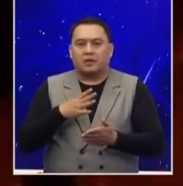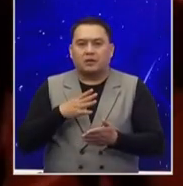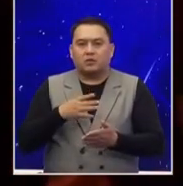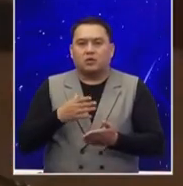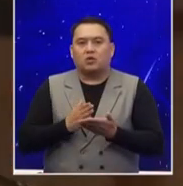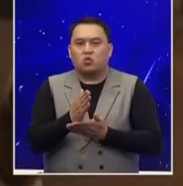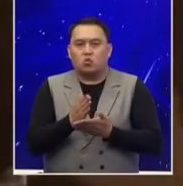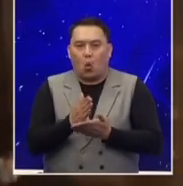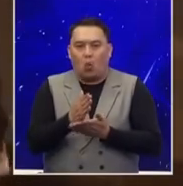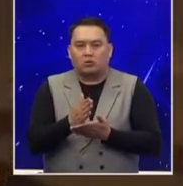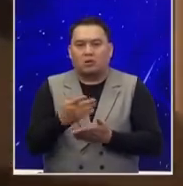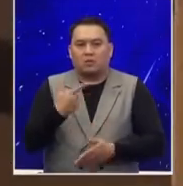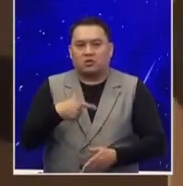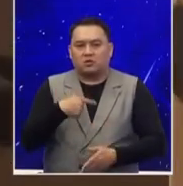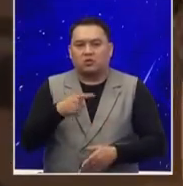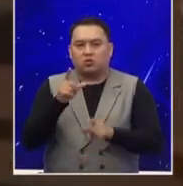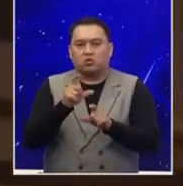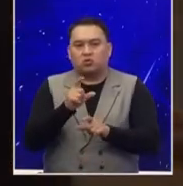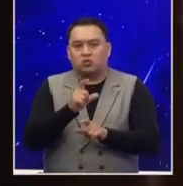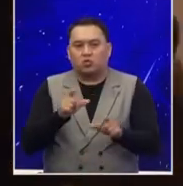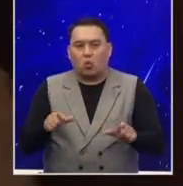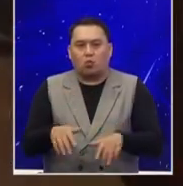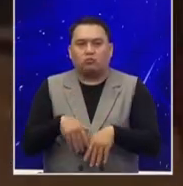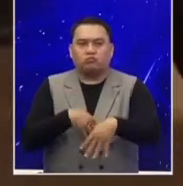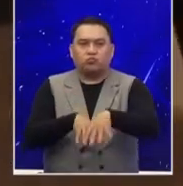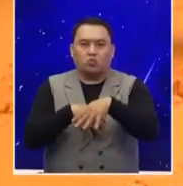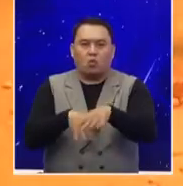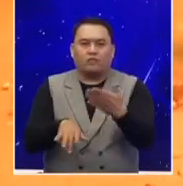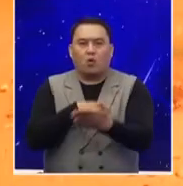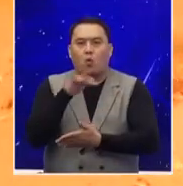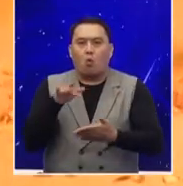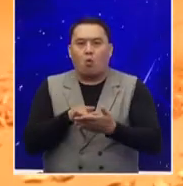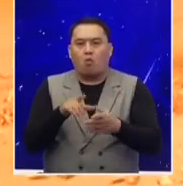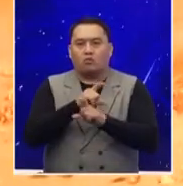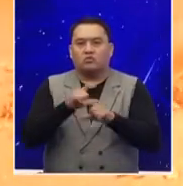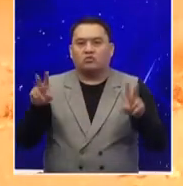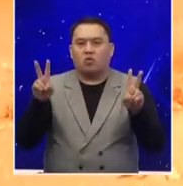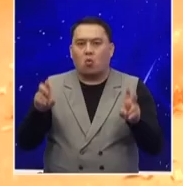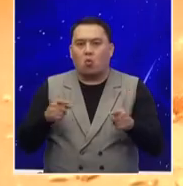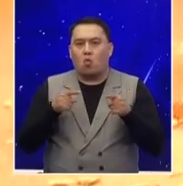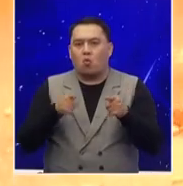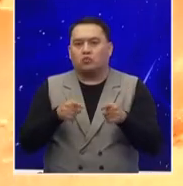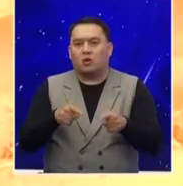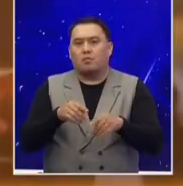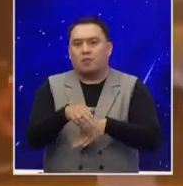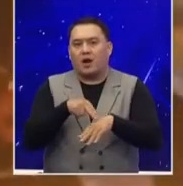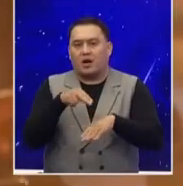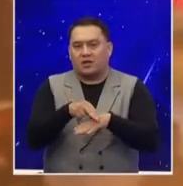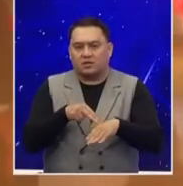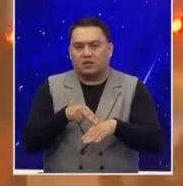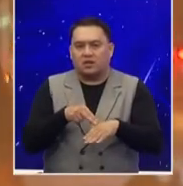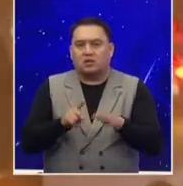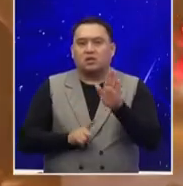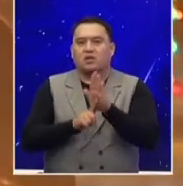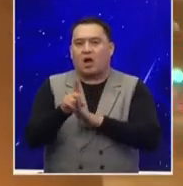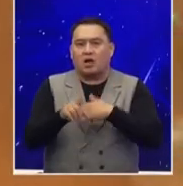себе нож. Вечером сотни людей прошли маршем по улицам города, скандируя лозунги и угрозы в адрес полиции, а